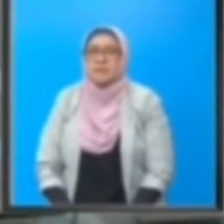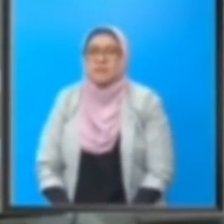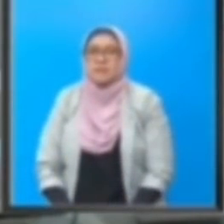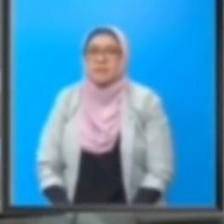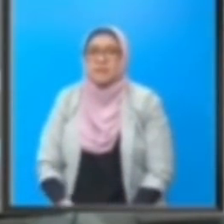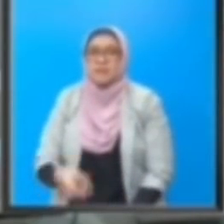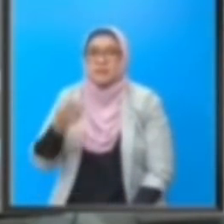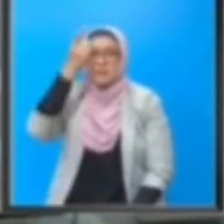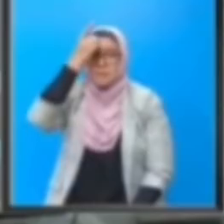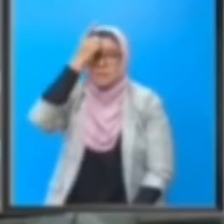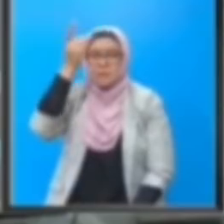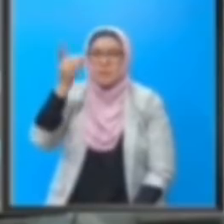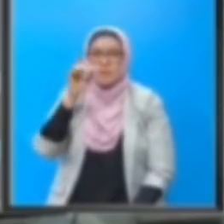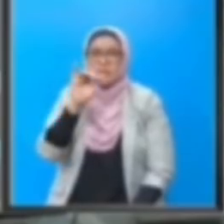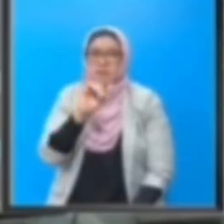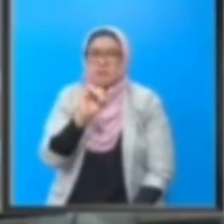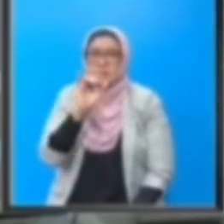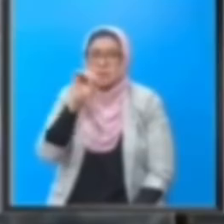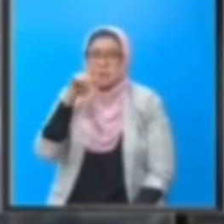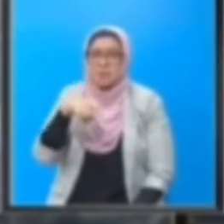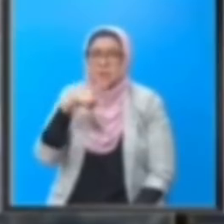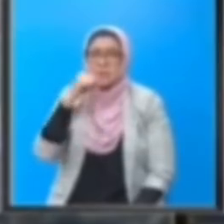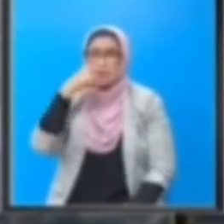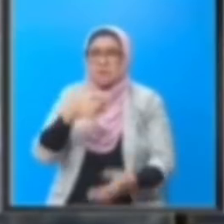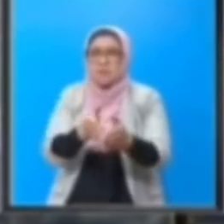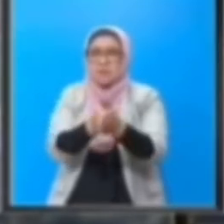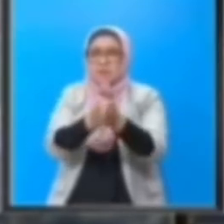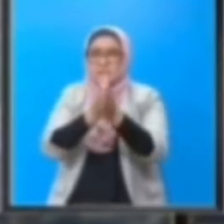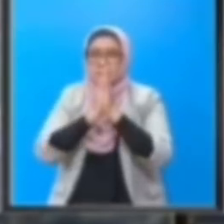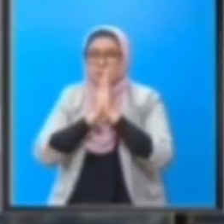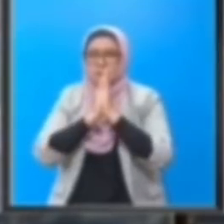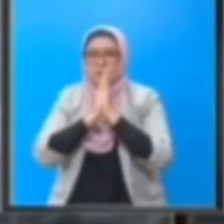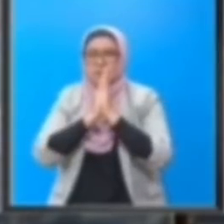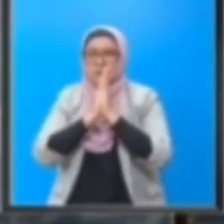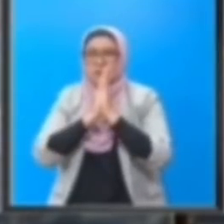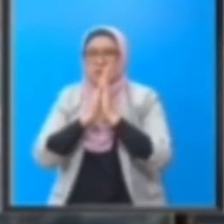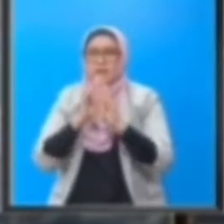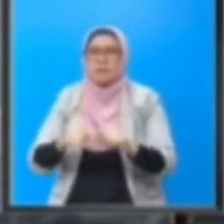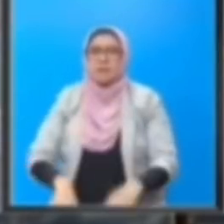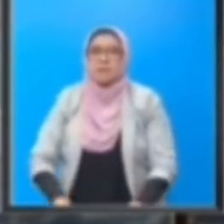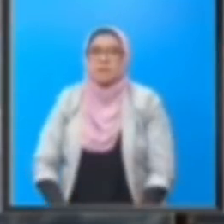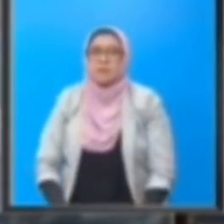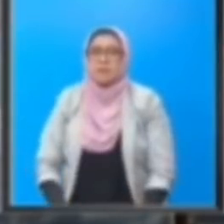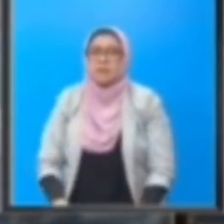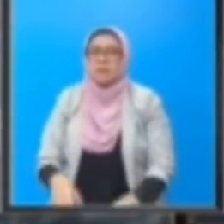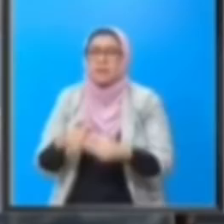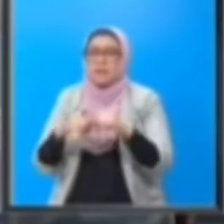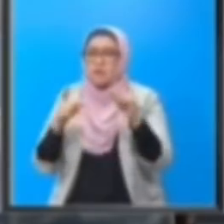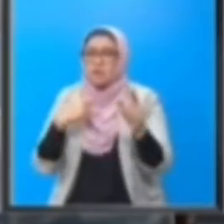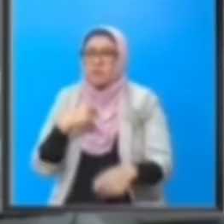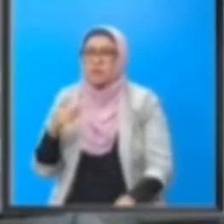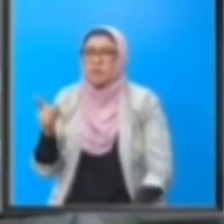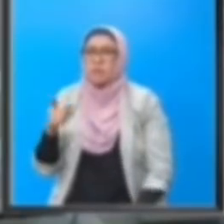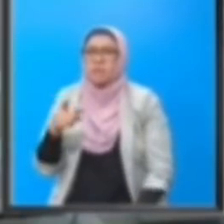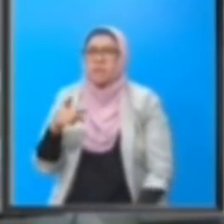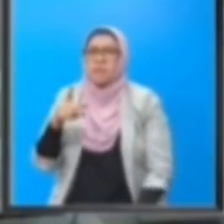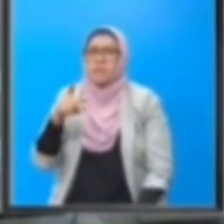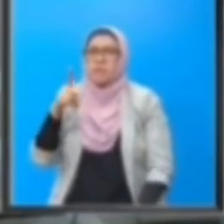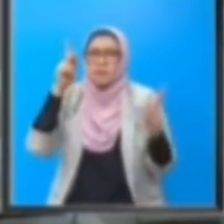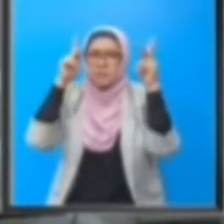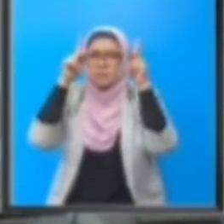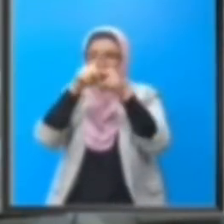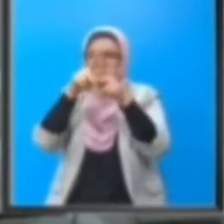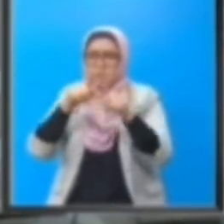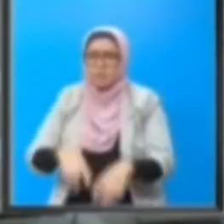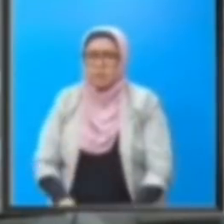ya. Datuk Yang Dipertua, saya minta Tasik Gelugu, saya nak bacakan peraturan mesyuarat Tuan Yang Dipertua. Sila, saya bagi kepada Kuantan seraikan. Okey, terima